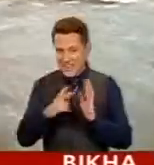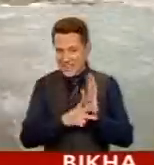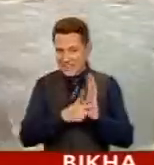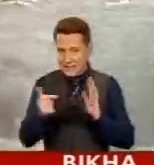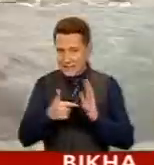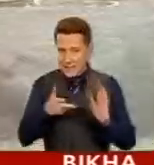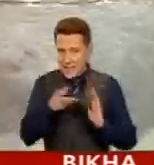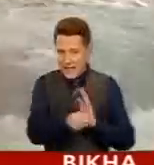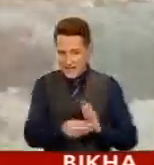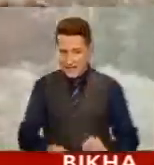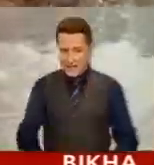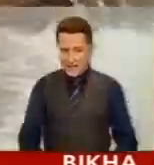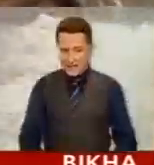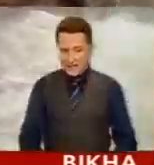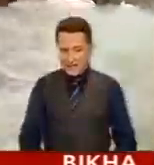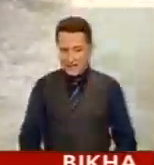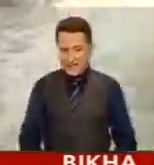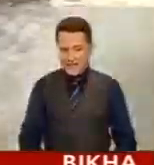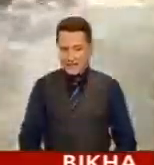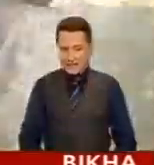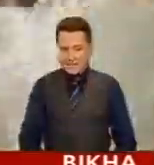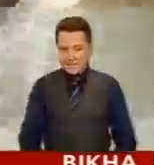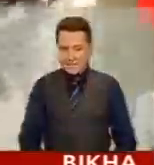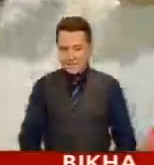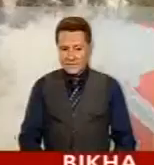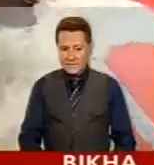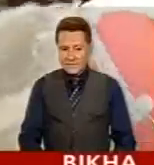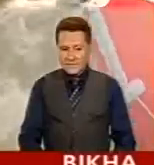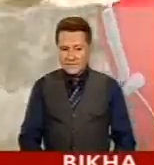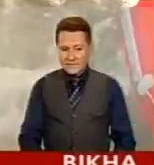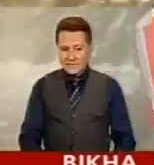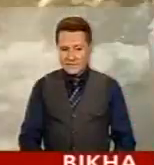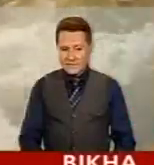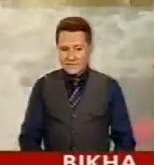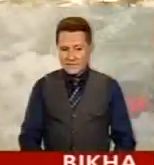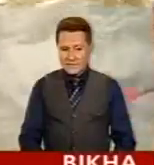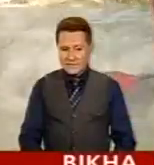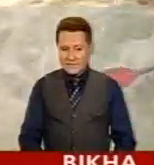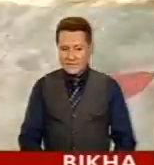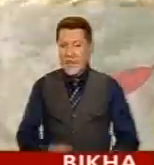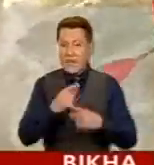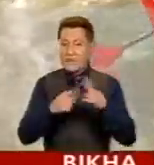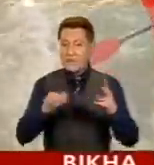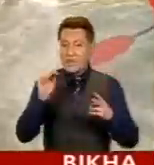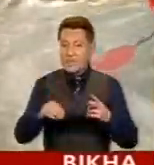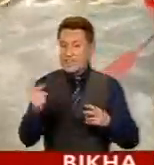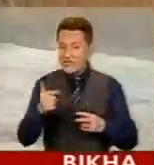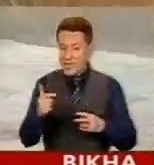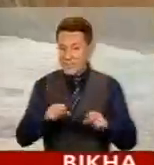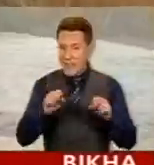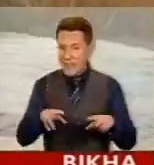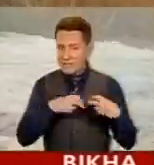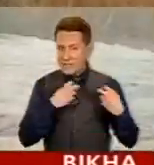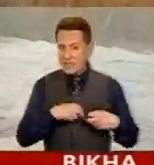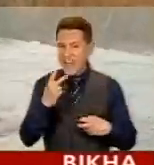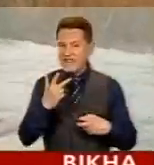йдіть, прямо. Правий табан, лівий вперед, вместе вперед, вперед! А от за 1500 гривень екстремалам обіцяють